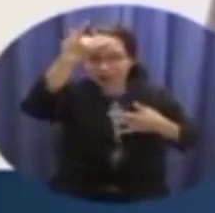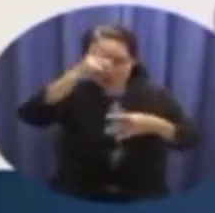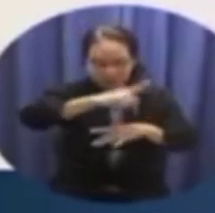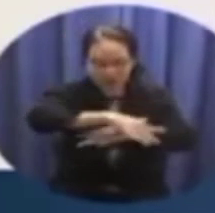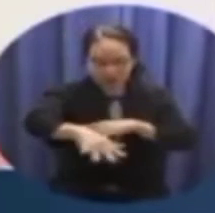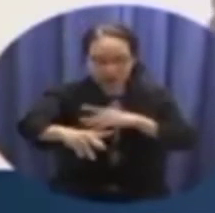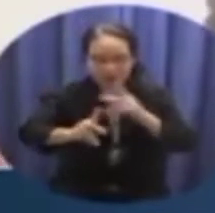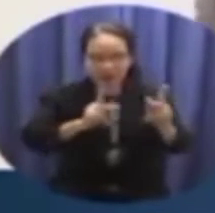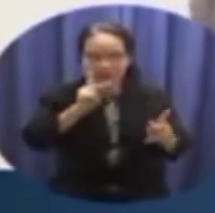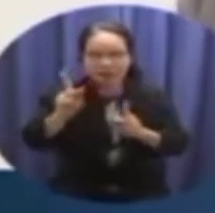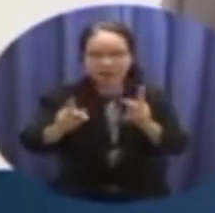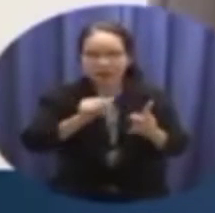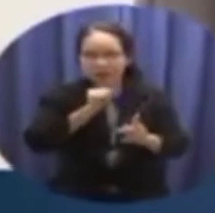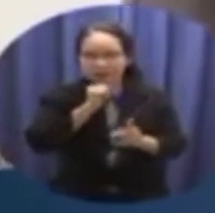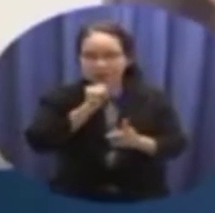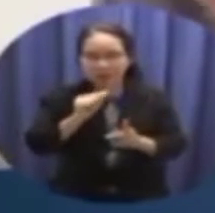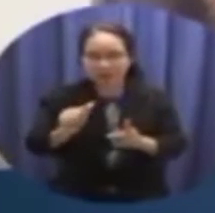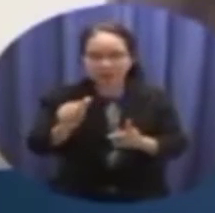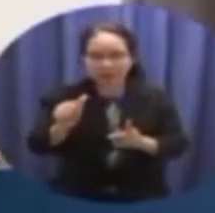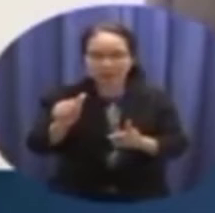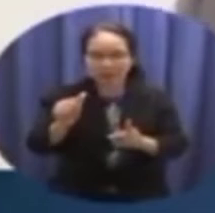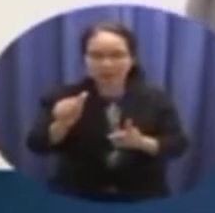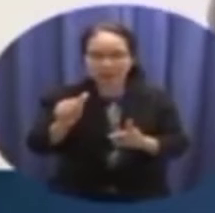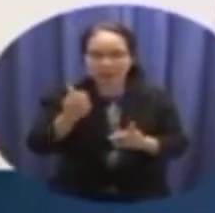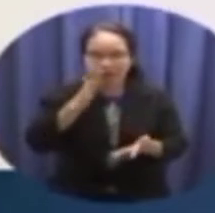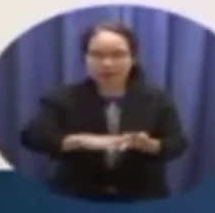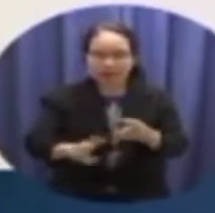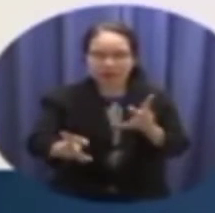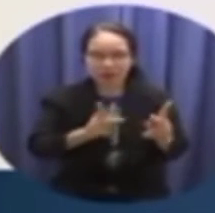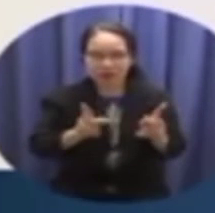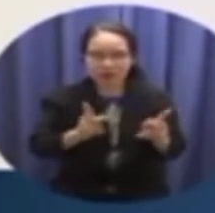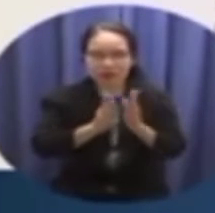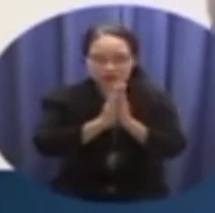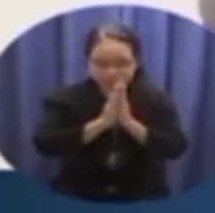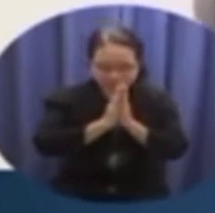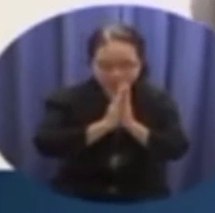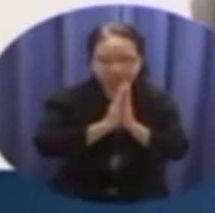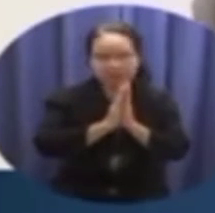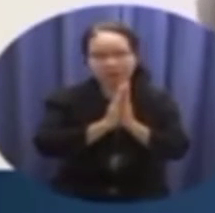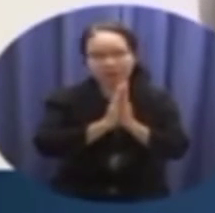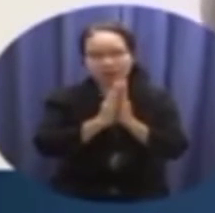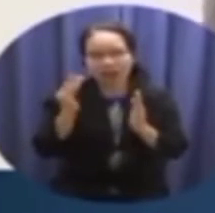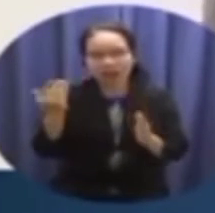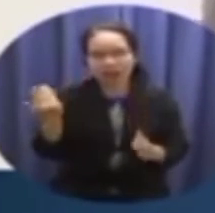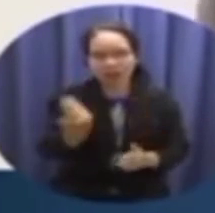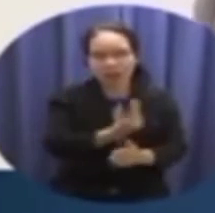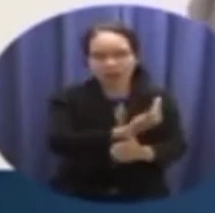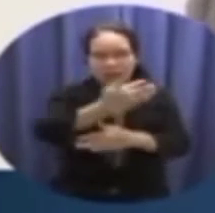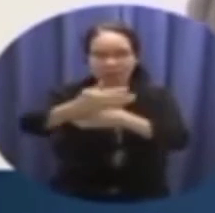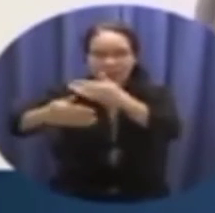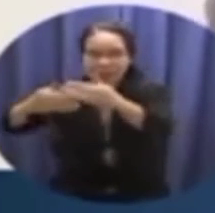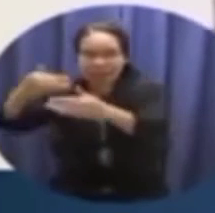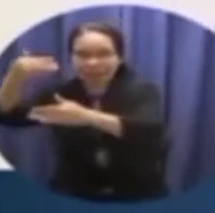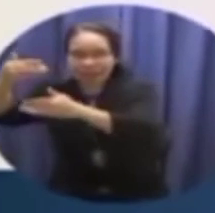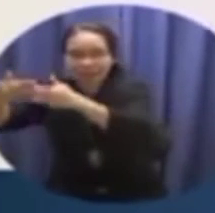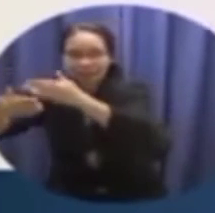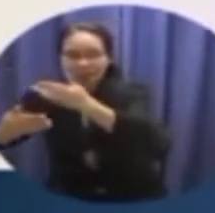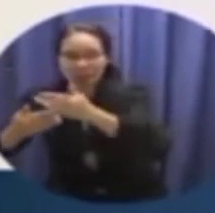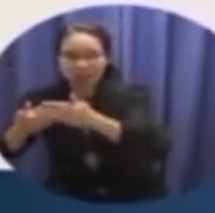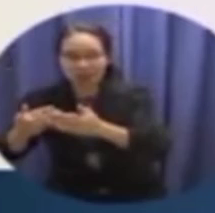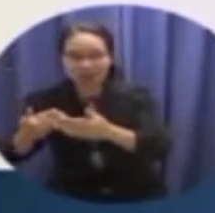masalot, yung mga taong hindi naman masasamang tao, yun ang ipinananalangin natin sa ating generasyon,